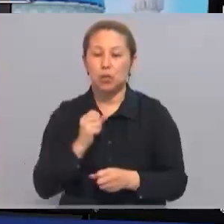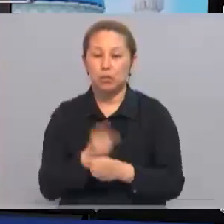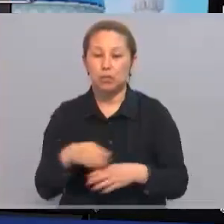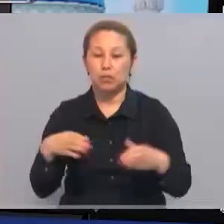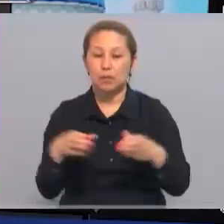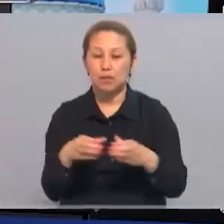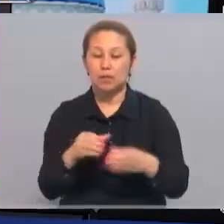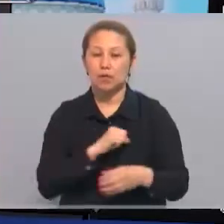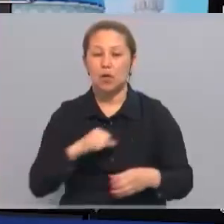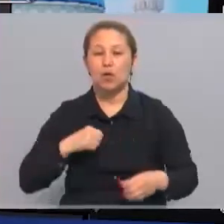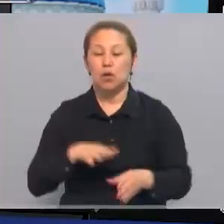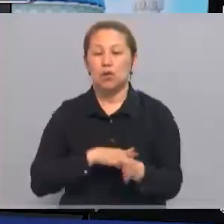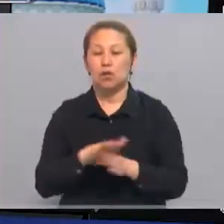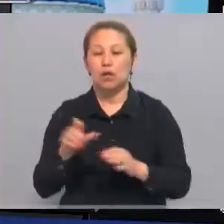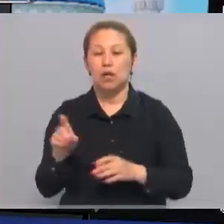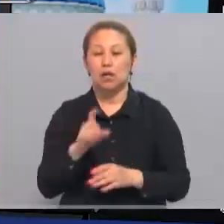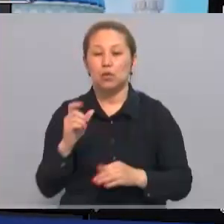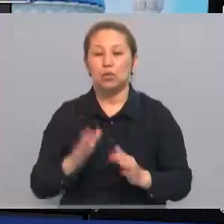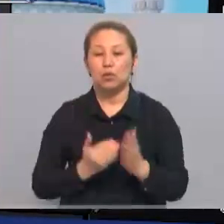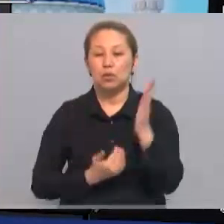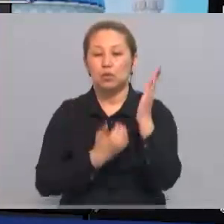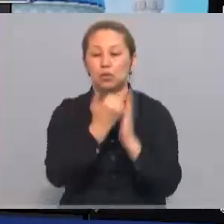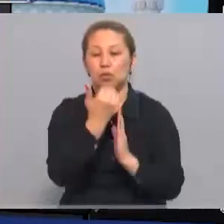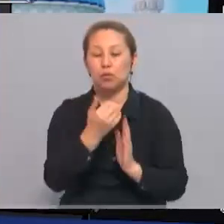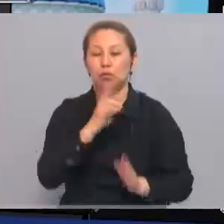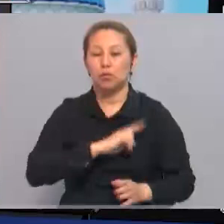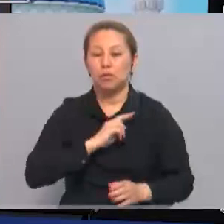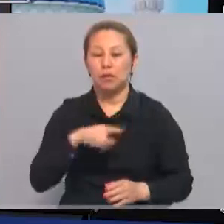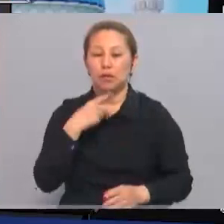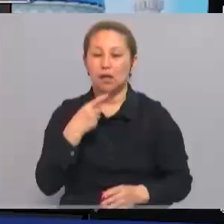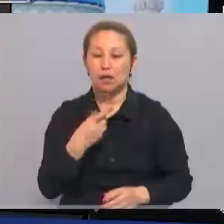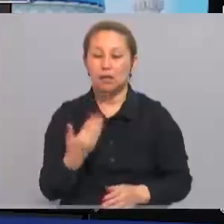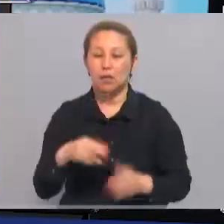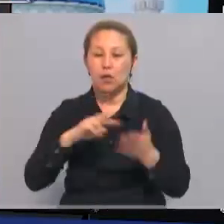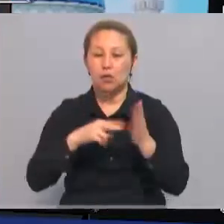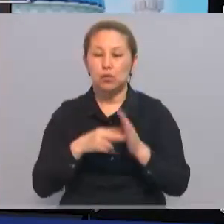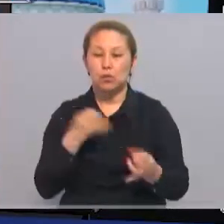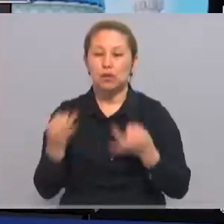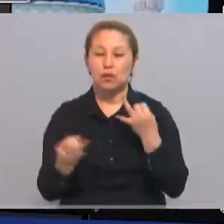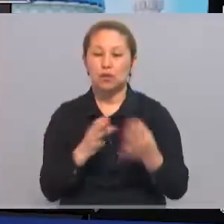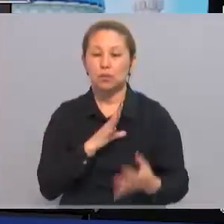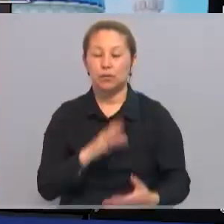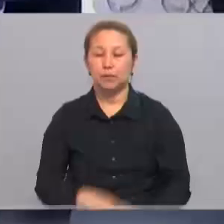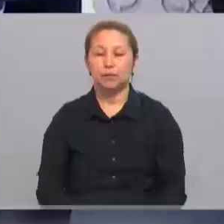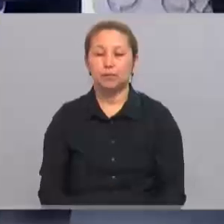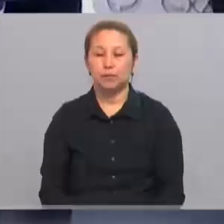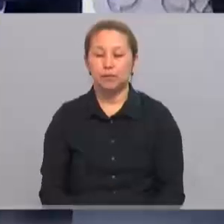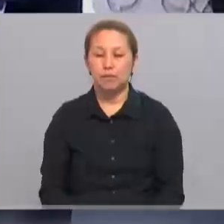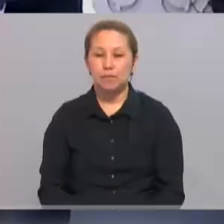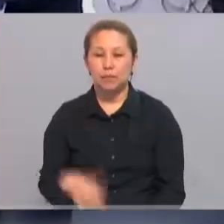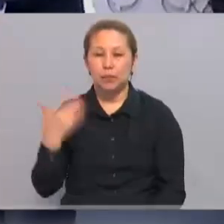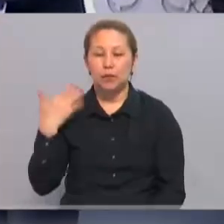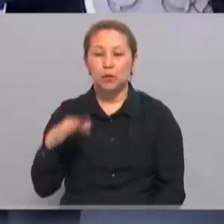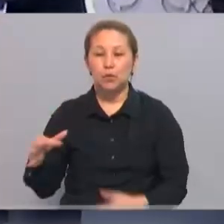тапсырмалары аясында өңірдің әлеуметтік-экономикалық әлеуетін көтеру бағытындағы жұмыстарға тоқталып, жоспарларымен бөлісті.